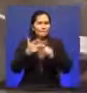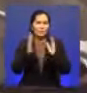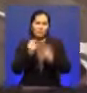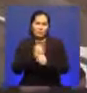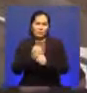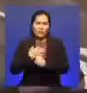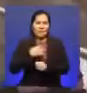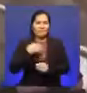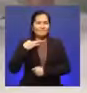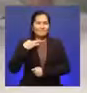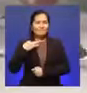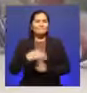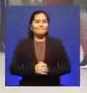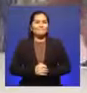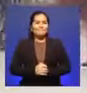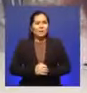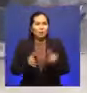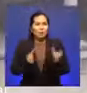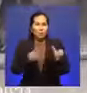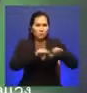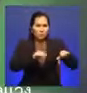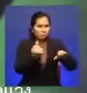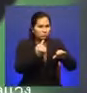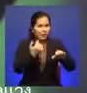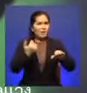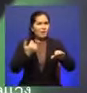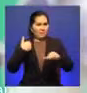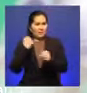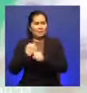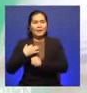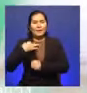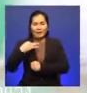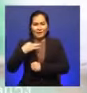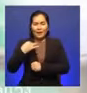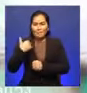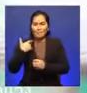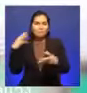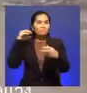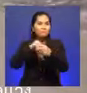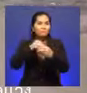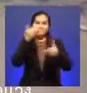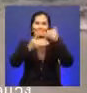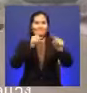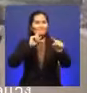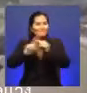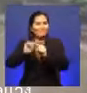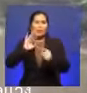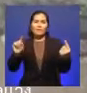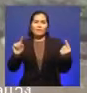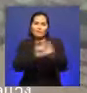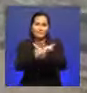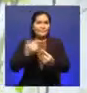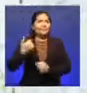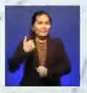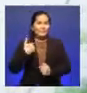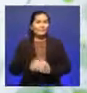องไม่ได้มีเพียงแค่เด็กๆเท่านั้นนะครับงานจิตอาสายังถูกสอดแทรกเข้าไปอยู่ในหลายๆกิจกรรมที่เกิดขึ้นที่ตำบล